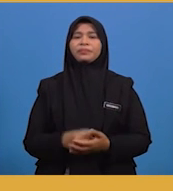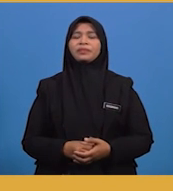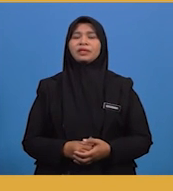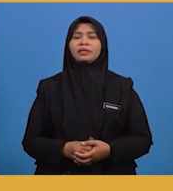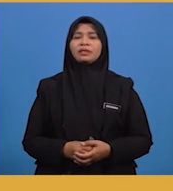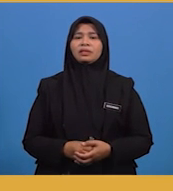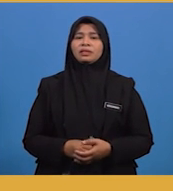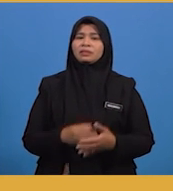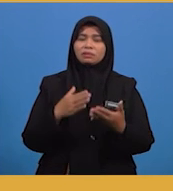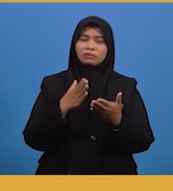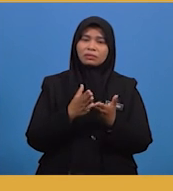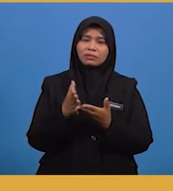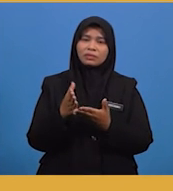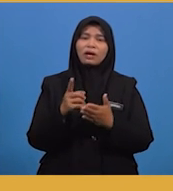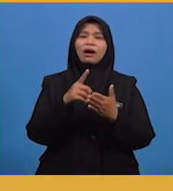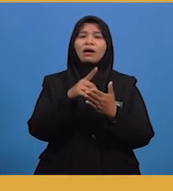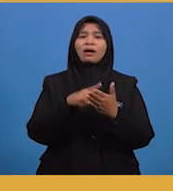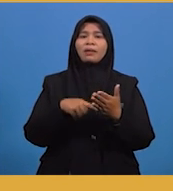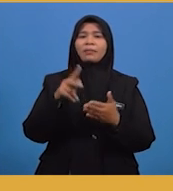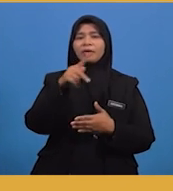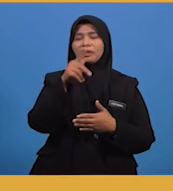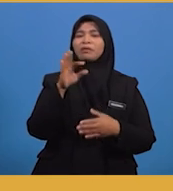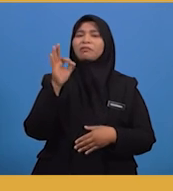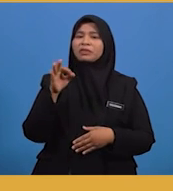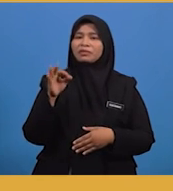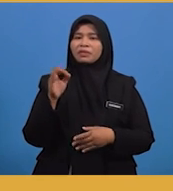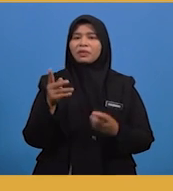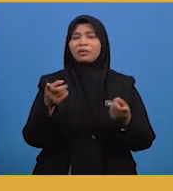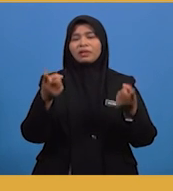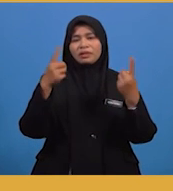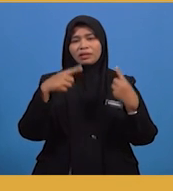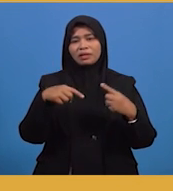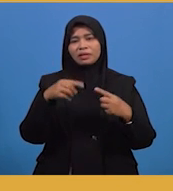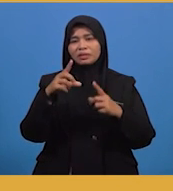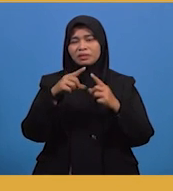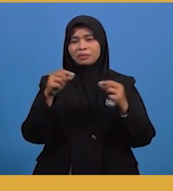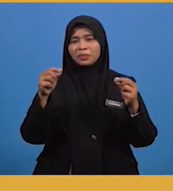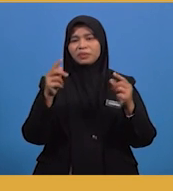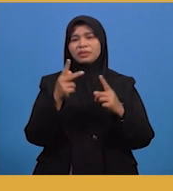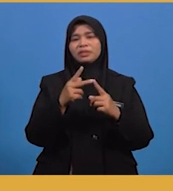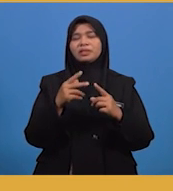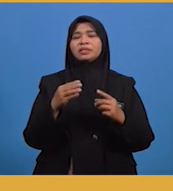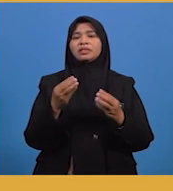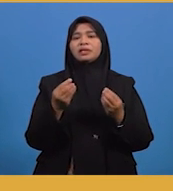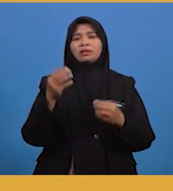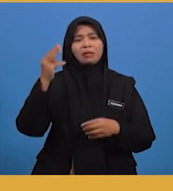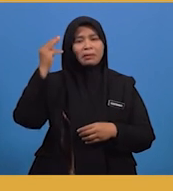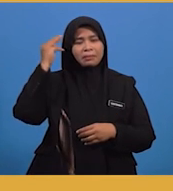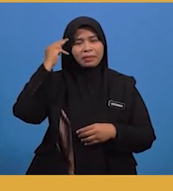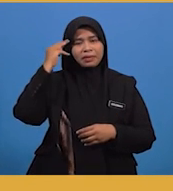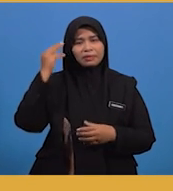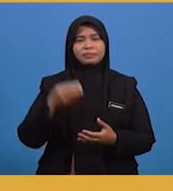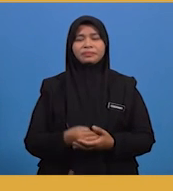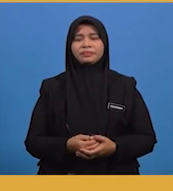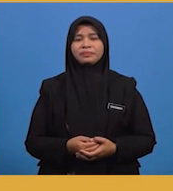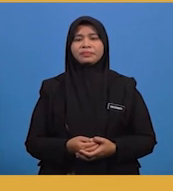Seterusnya, apakah faktor-faktor yang menyebabkan kedatangan Jepun ke negara kita? Cuba murid-murid